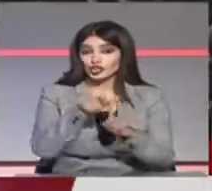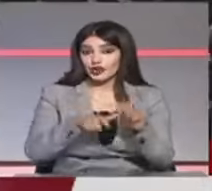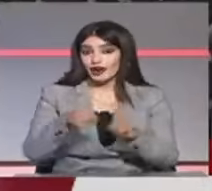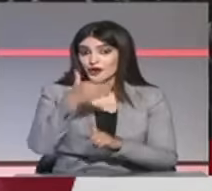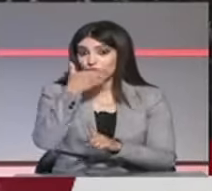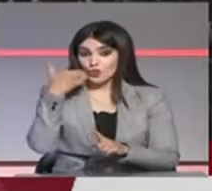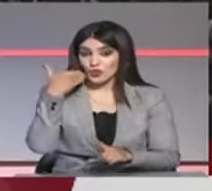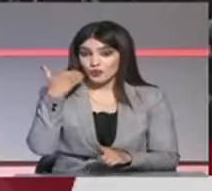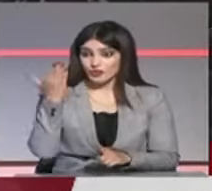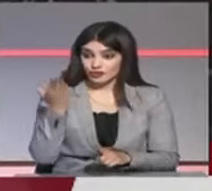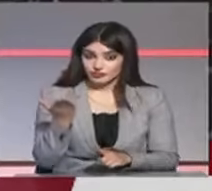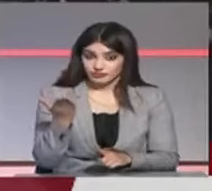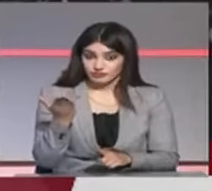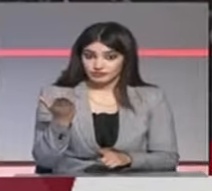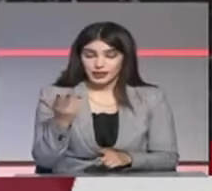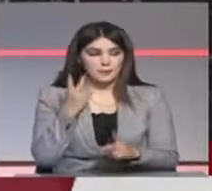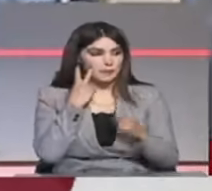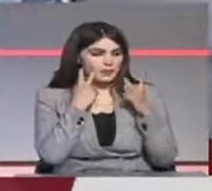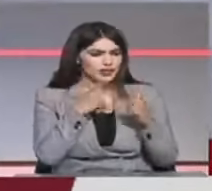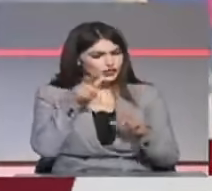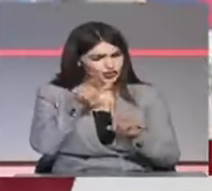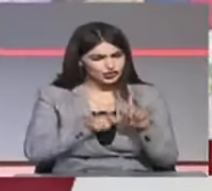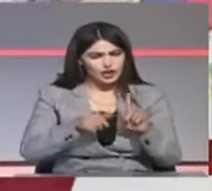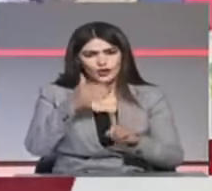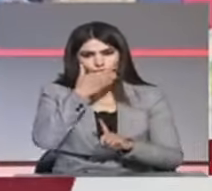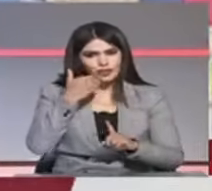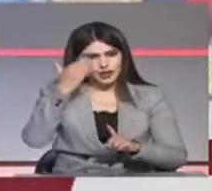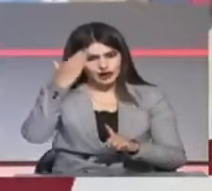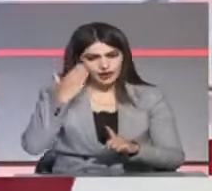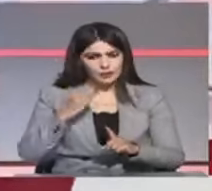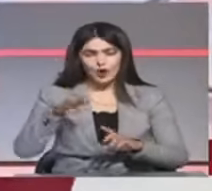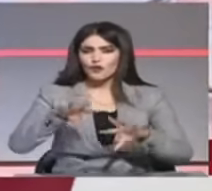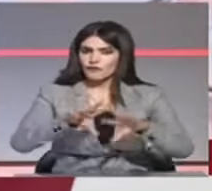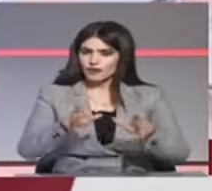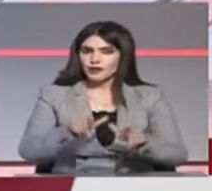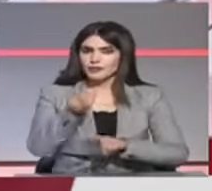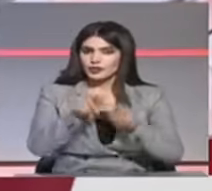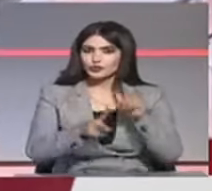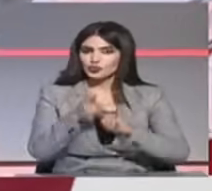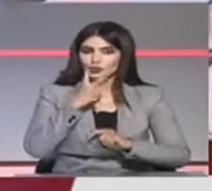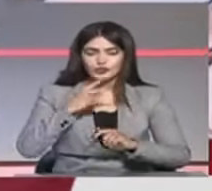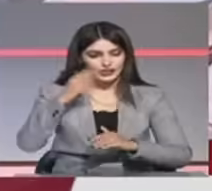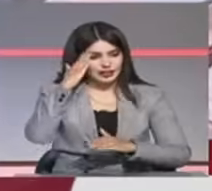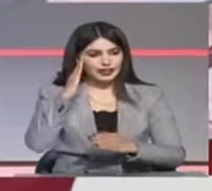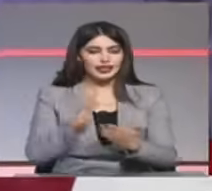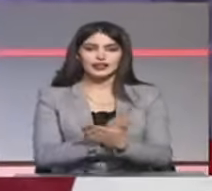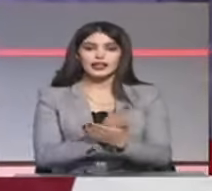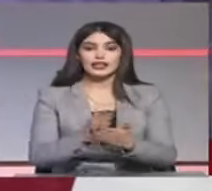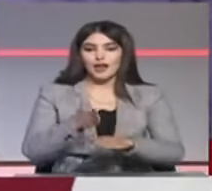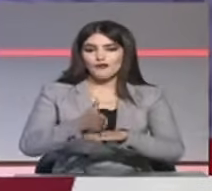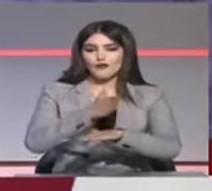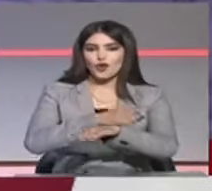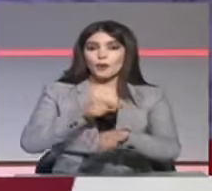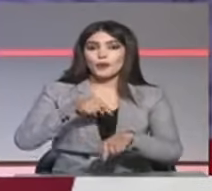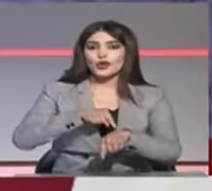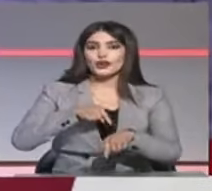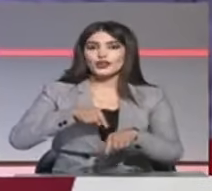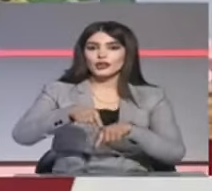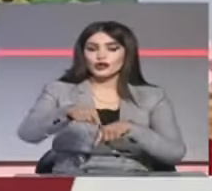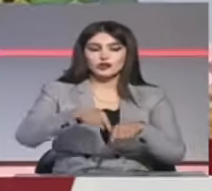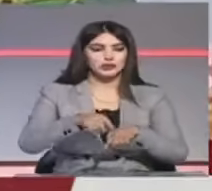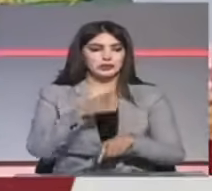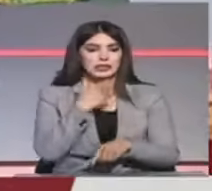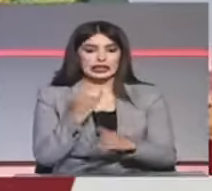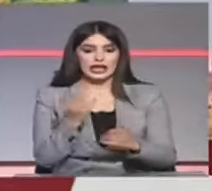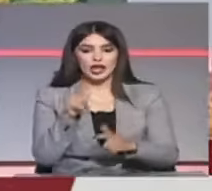رمضان المعظم هذا الشهر الكريم الذي تستعد له العديد من العائلات التونسيه قبل فتره وكل حسب